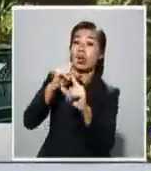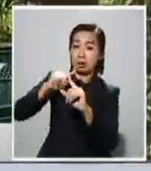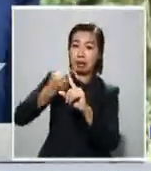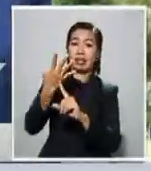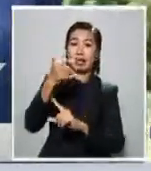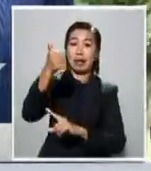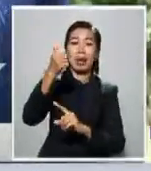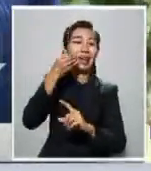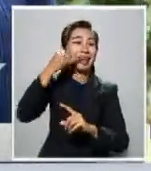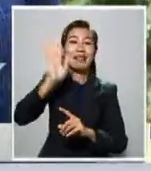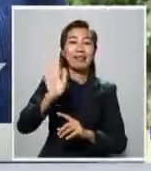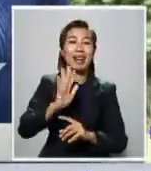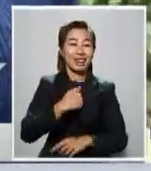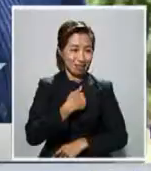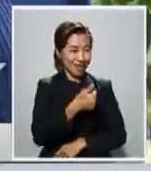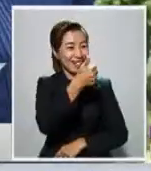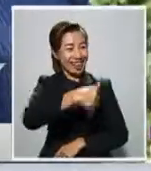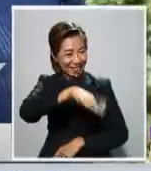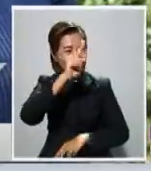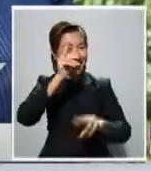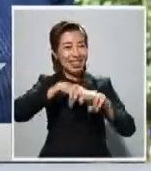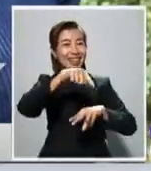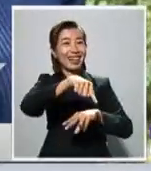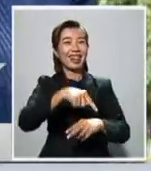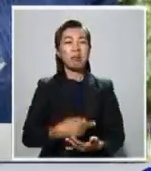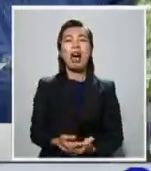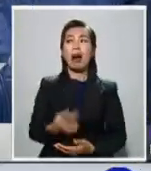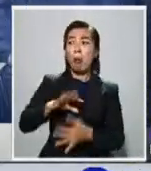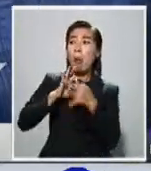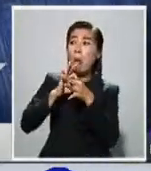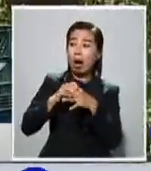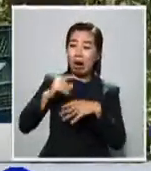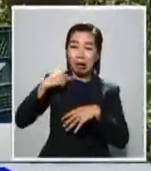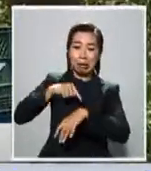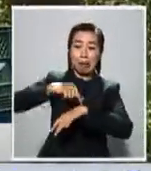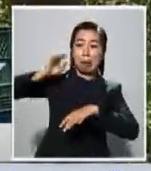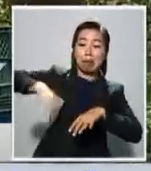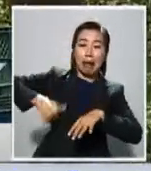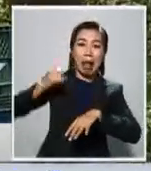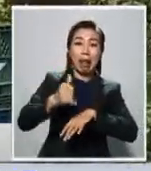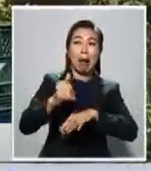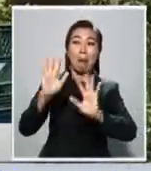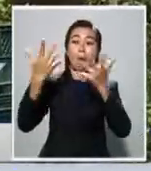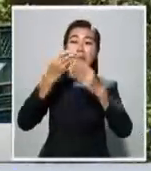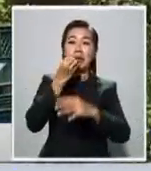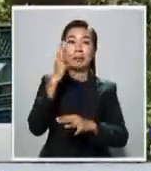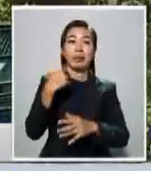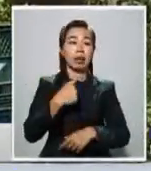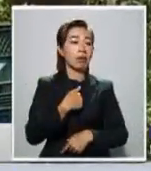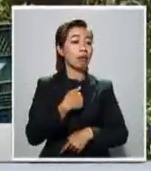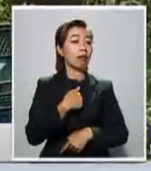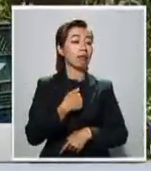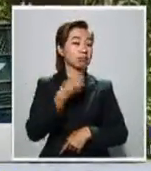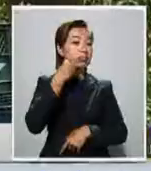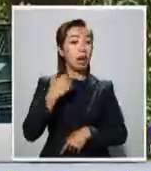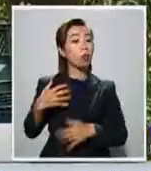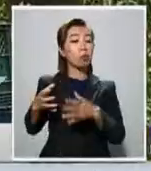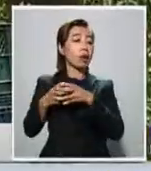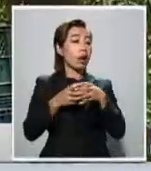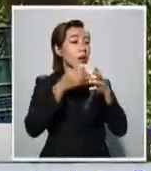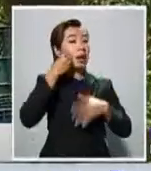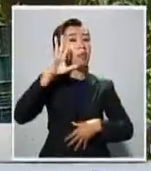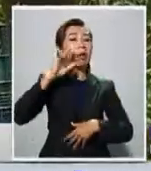ม่ต้องไป ได้ค่ะ ได้เลยใช่ไหม เพราะเดี๋ยวมาทีหลังเนี่ยหมดอีกแกไม่ได้กินไง เออถ้างั้นเรากลับบ้านก่อนแล้วกันเนาะน้องคุณลุงเนา